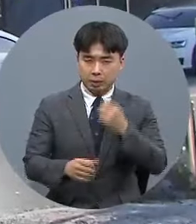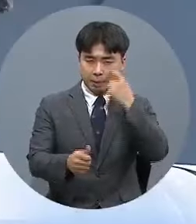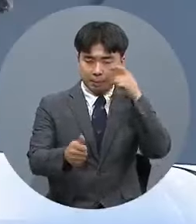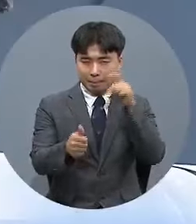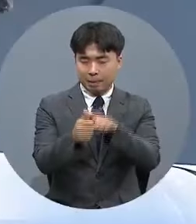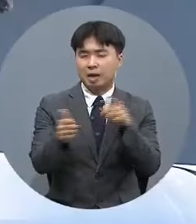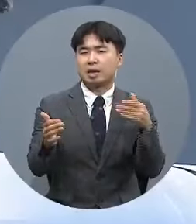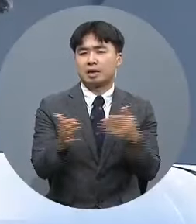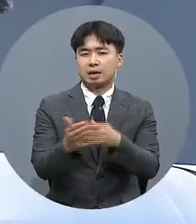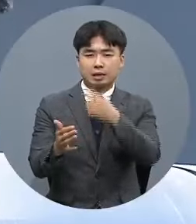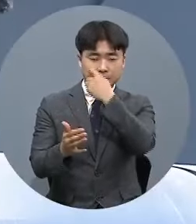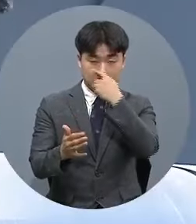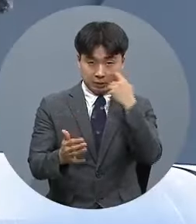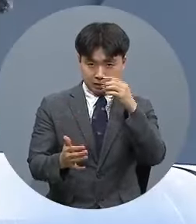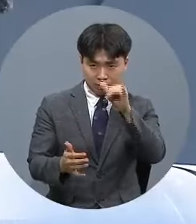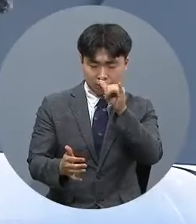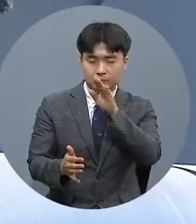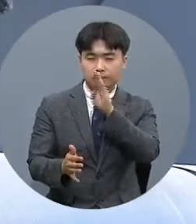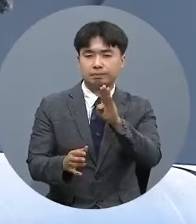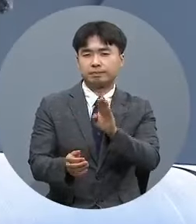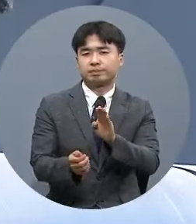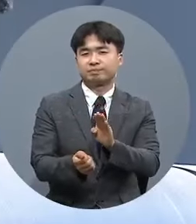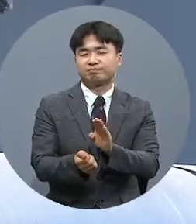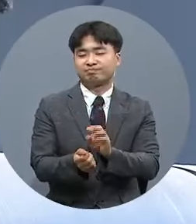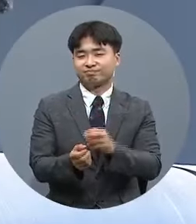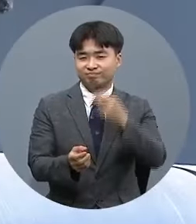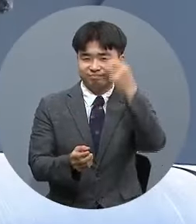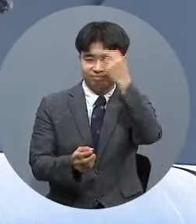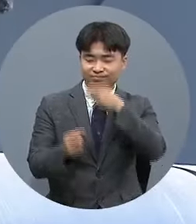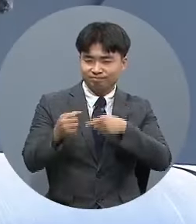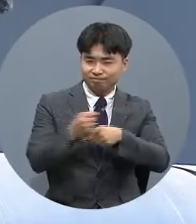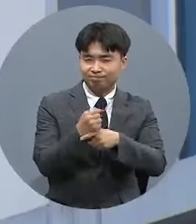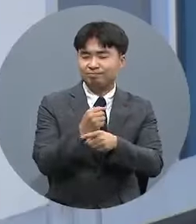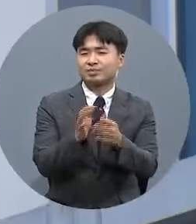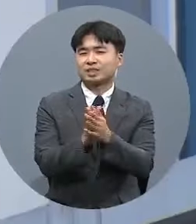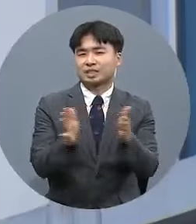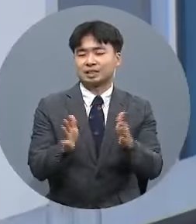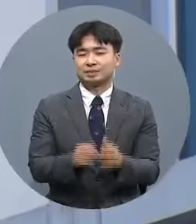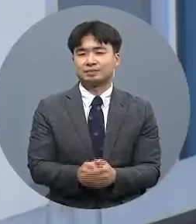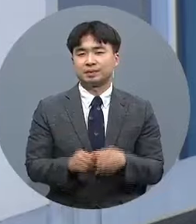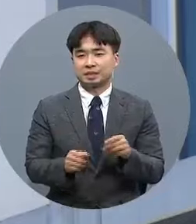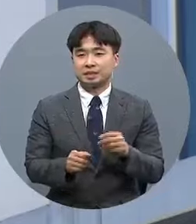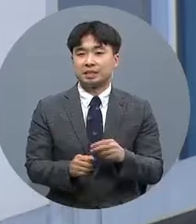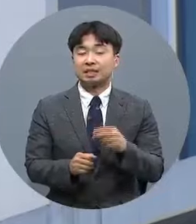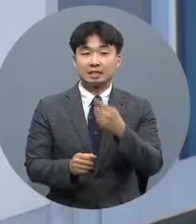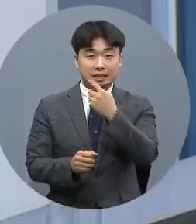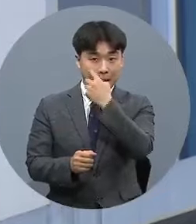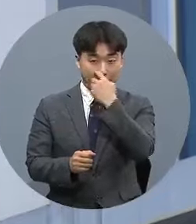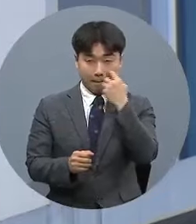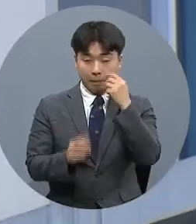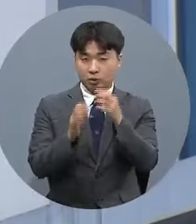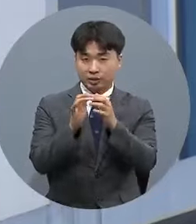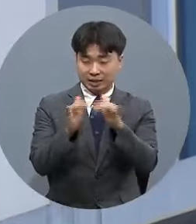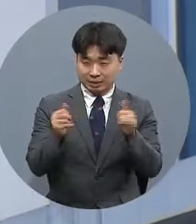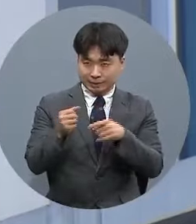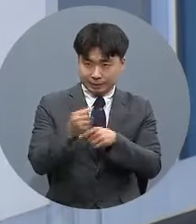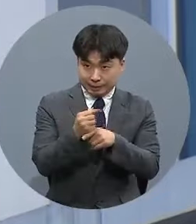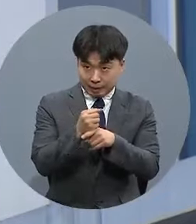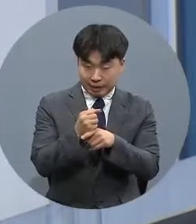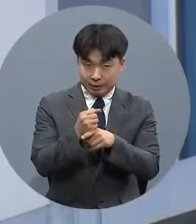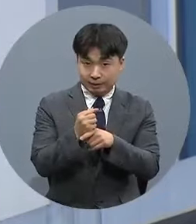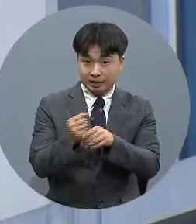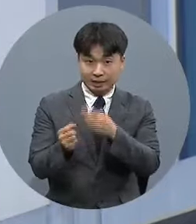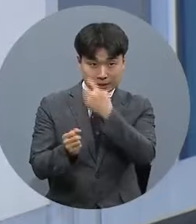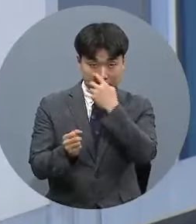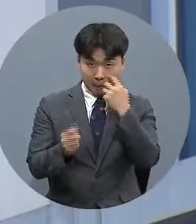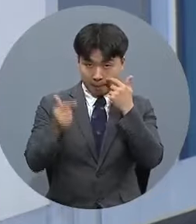영장을 발부받은 것으로 알려졌습니다 지금까지 참고인 조사를 받아오던 해당 경찰들은 이번 압수수색에서 증거가 확인될